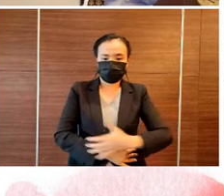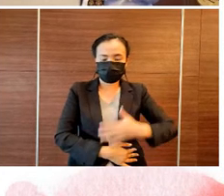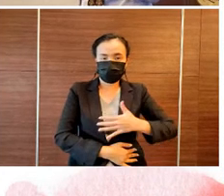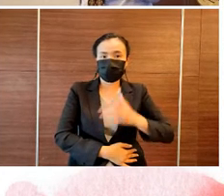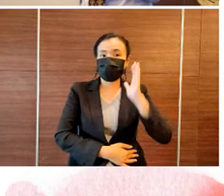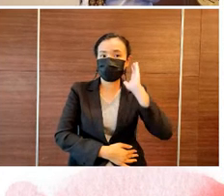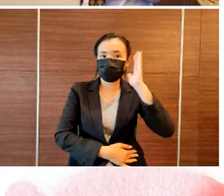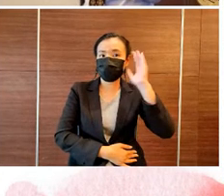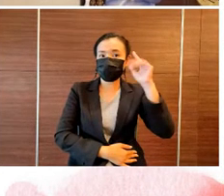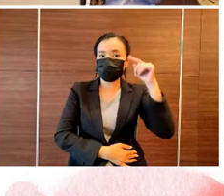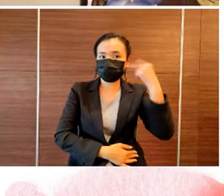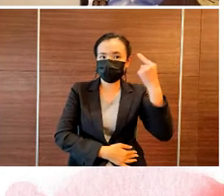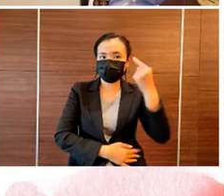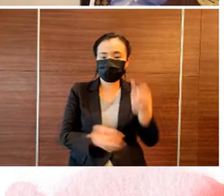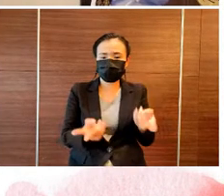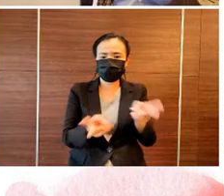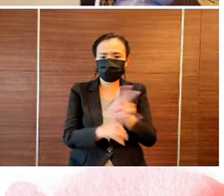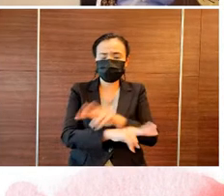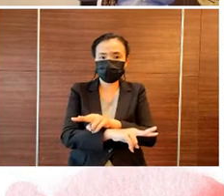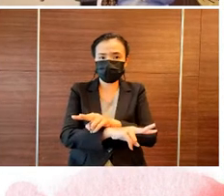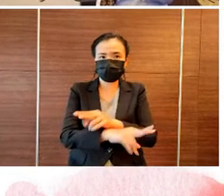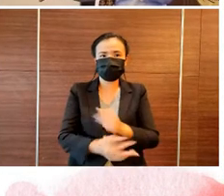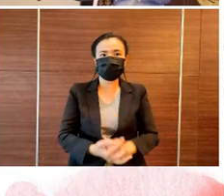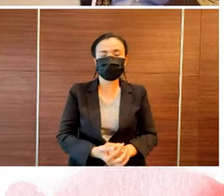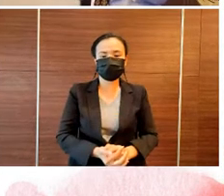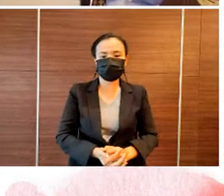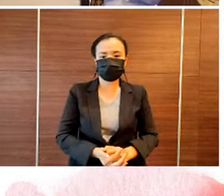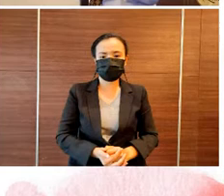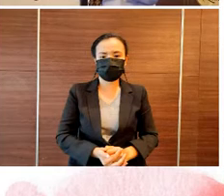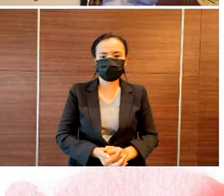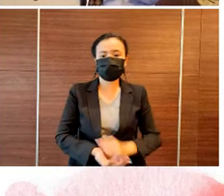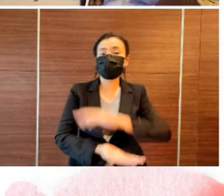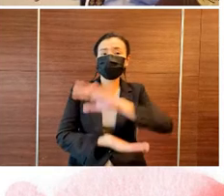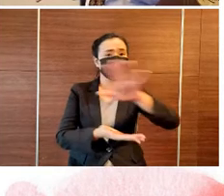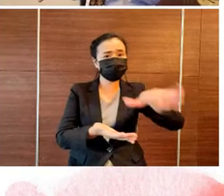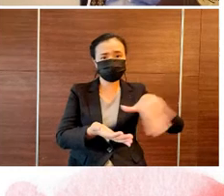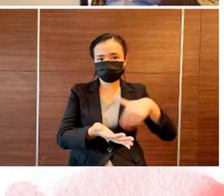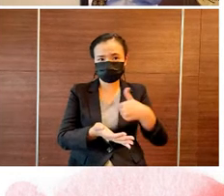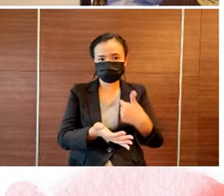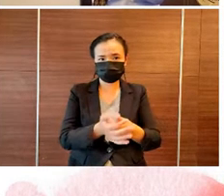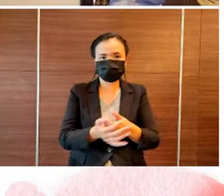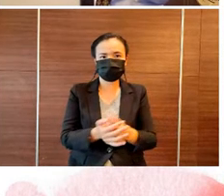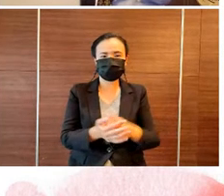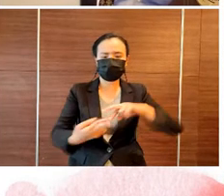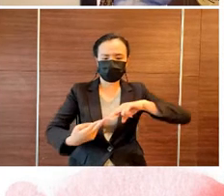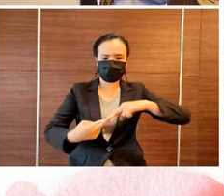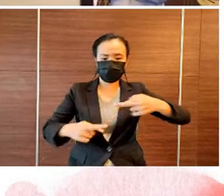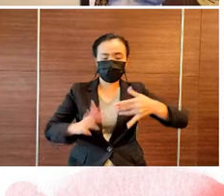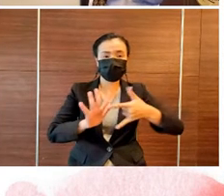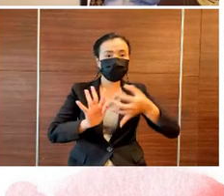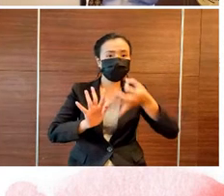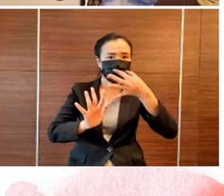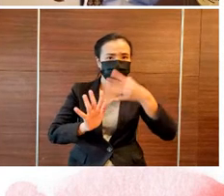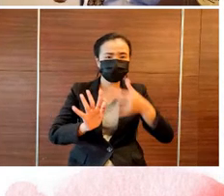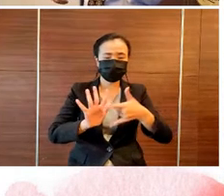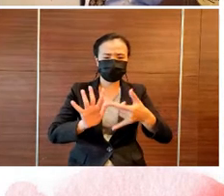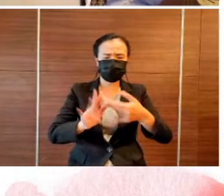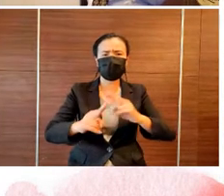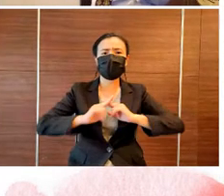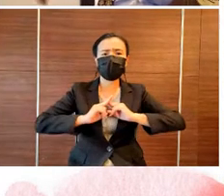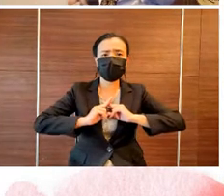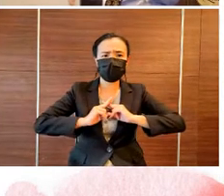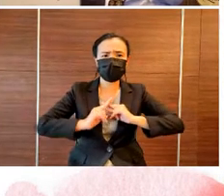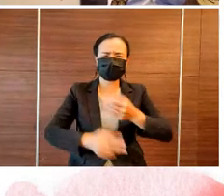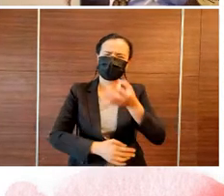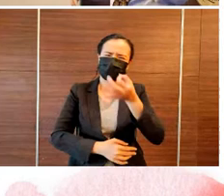นะครับนะคนข้ามเพศตั้งเยอะเลยเกือบจะทุกคนก็ได้นะครับนะใช้ฮอร์โมนซื้อยากินเองนะกินม